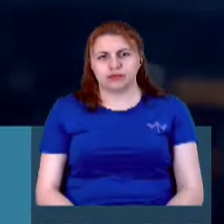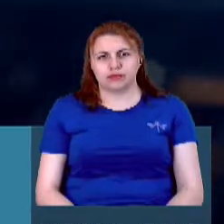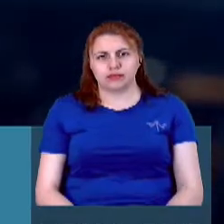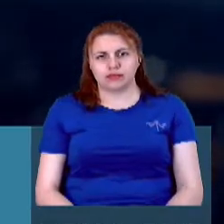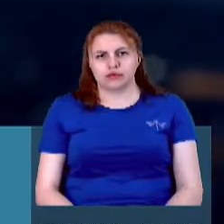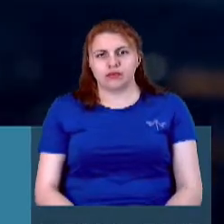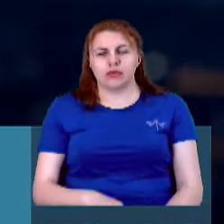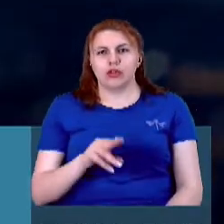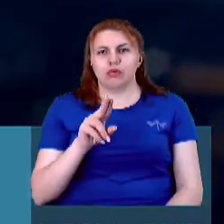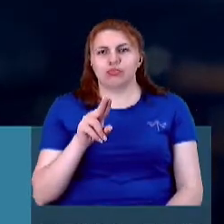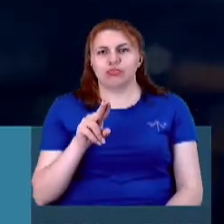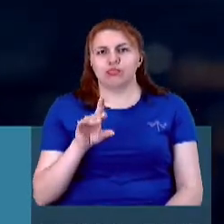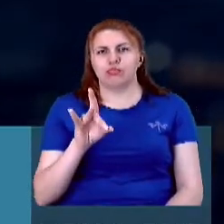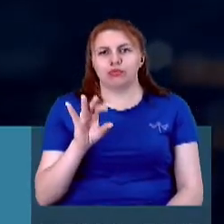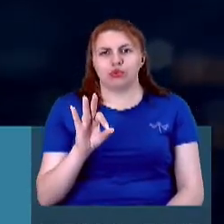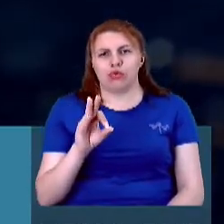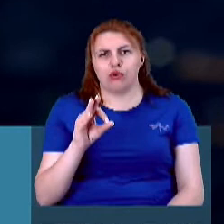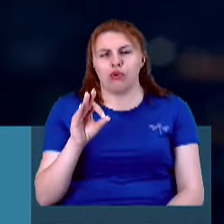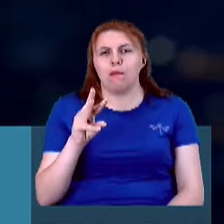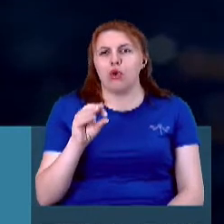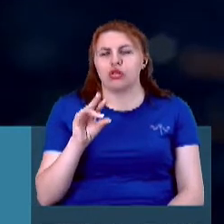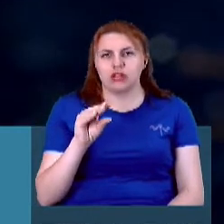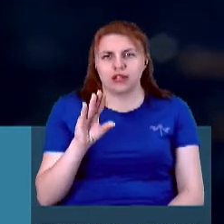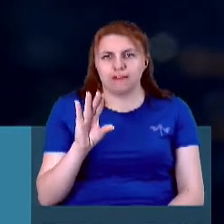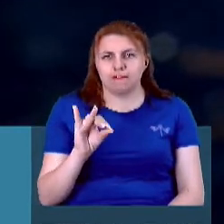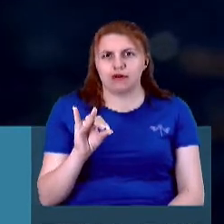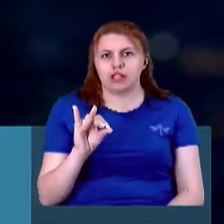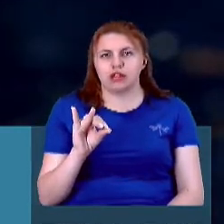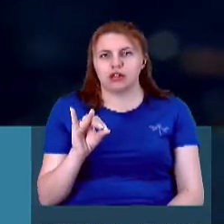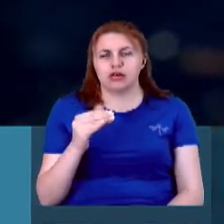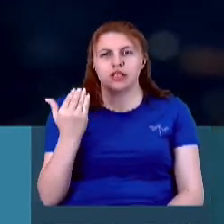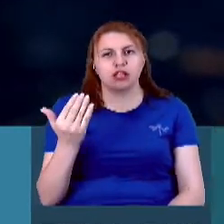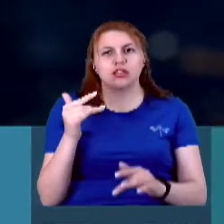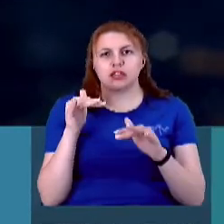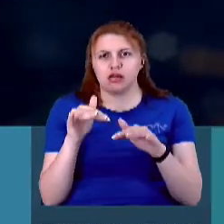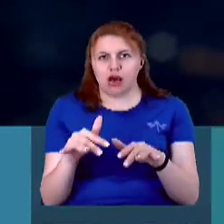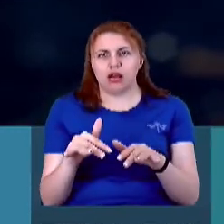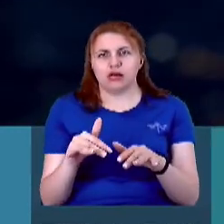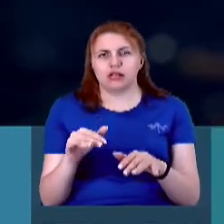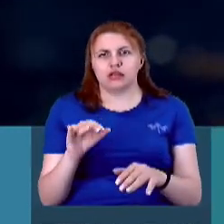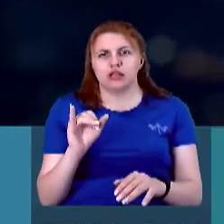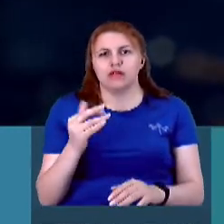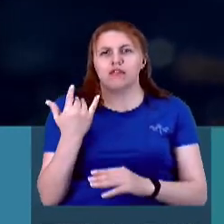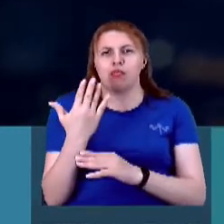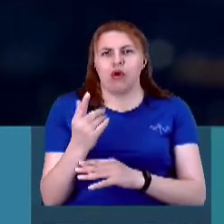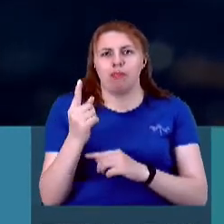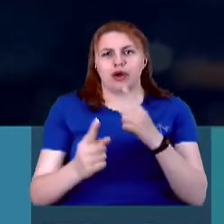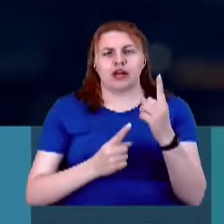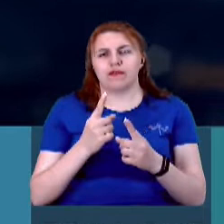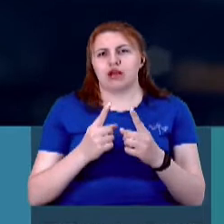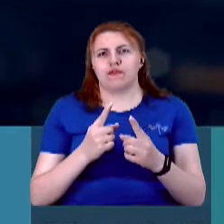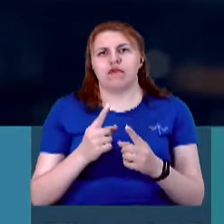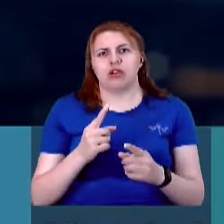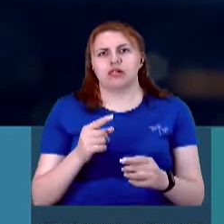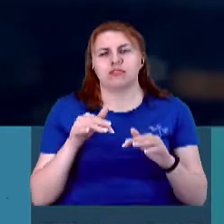Про мотиви замаху на Валентину Бучок, її діяльність і вимогу перекваліфікувати справу, поговоримо з